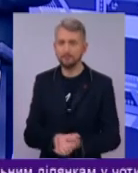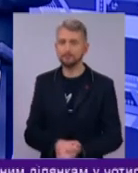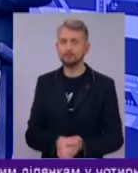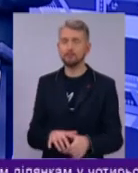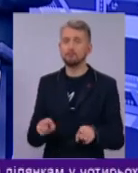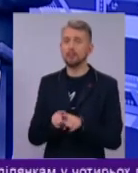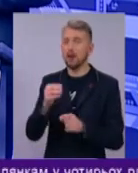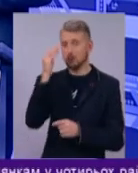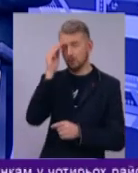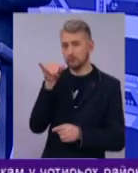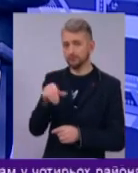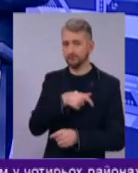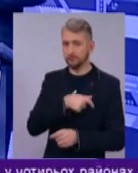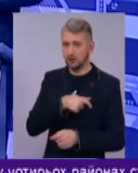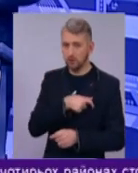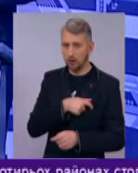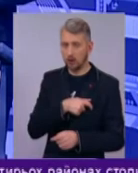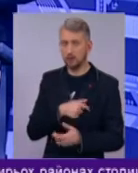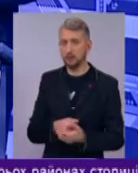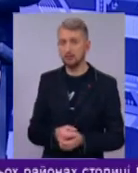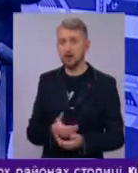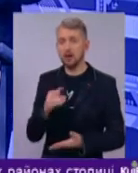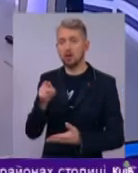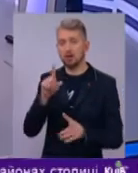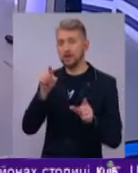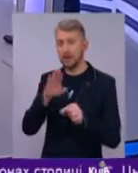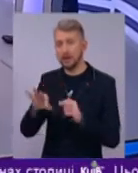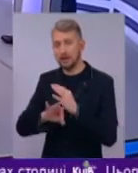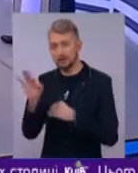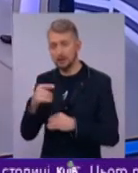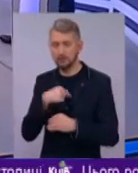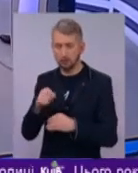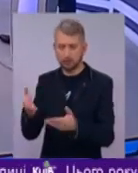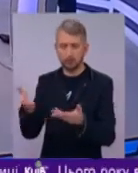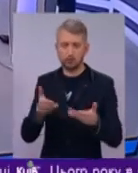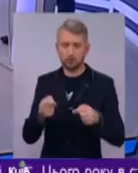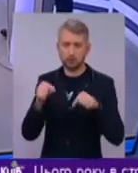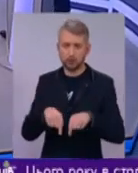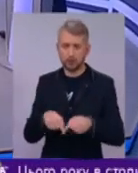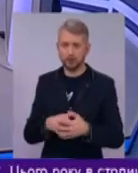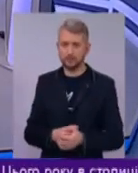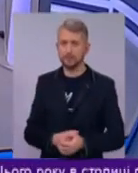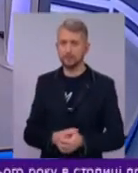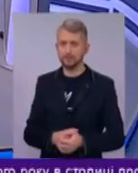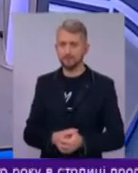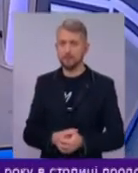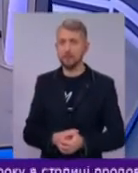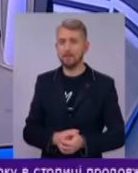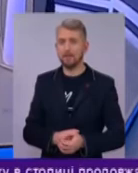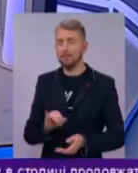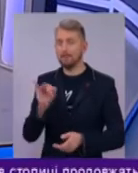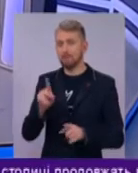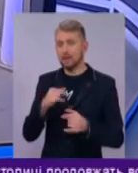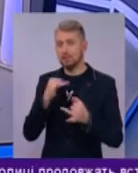нас у студії. Якщо не їде на схід, то ми його досить часто сюди так затягуємо і